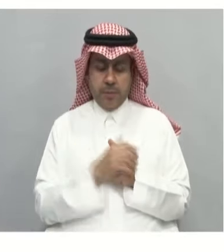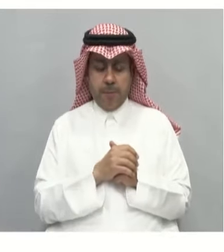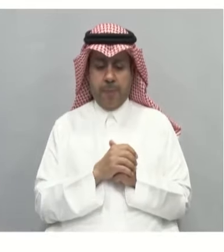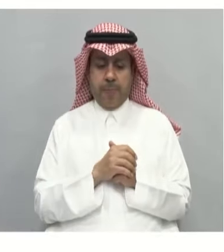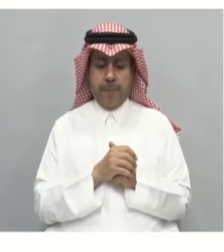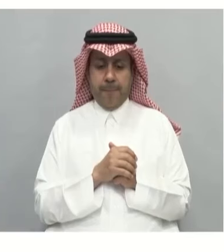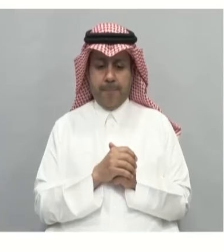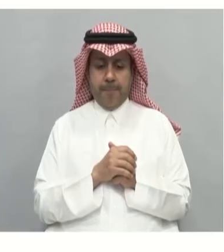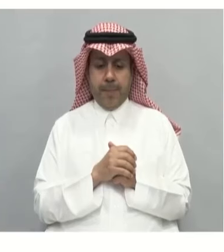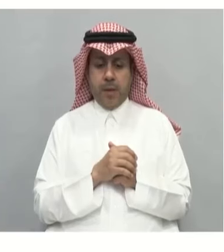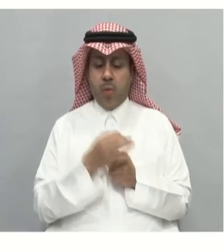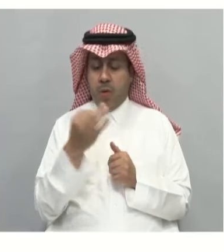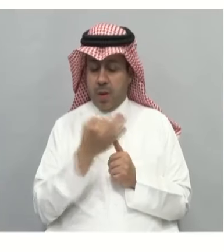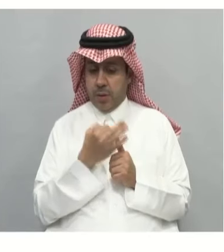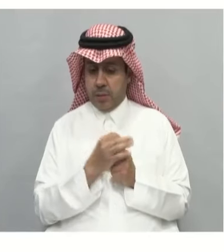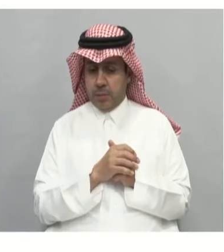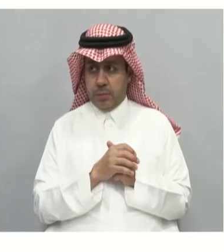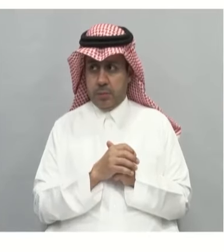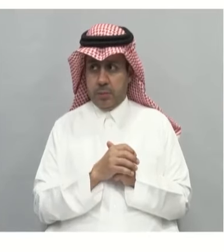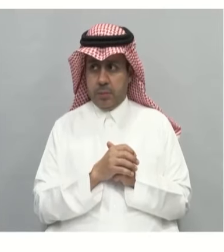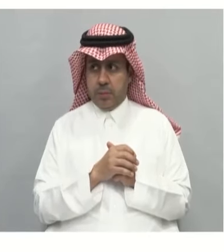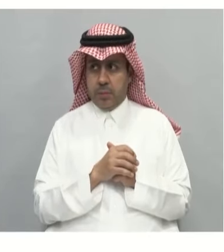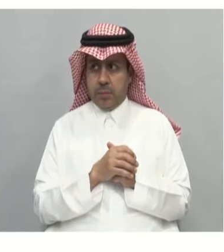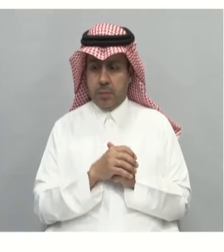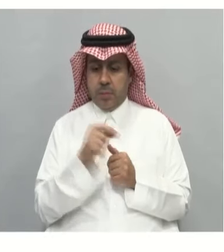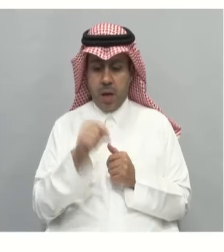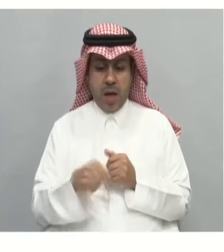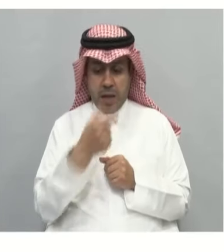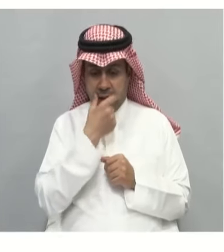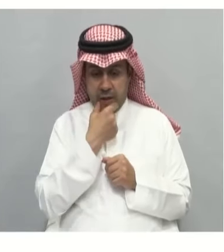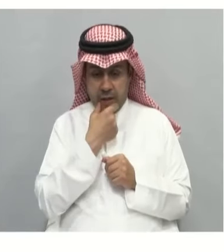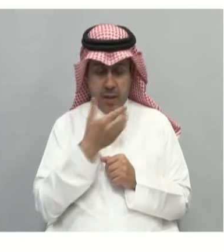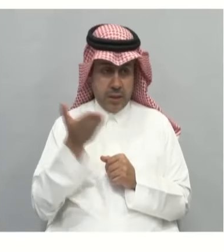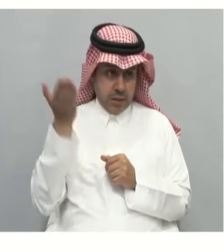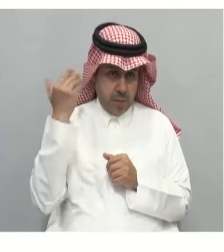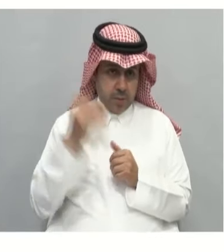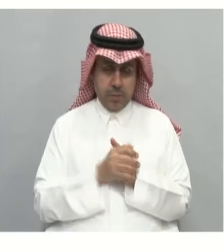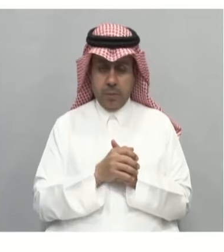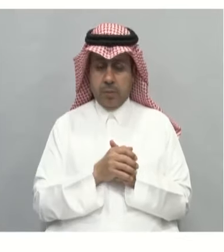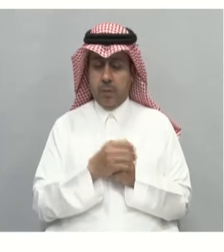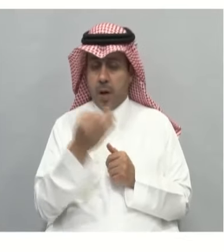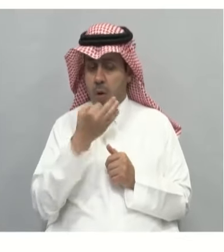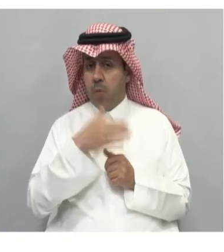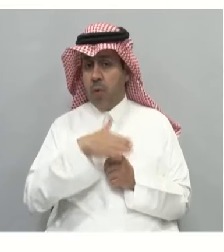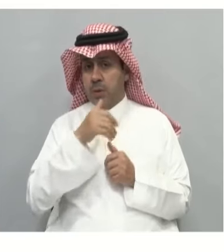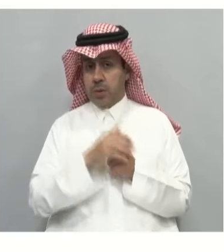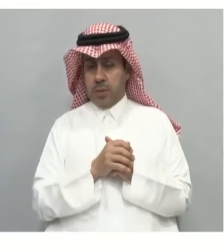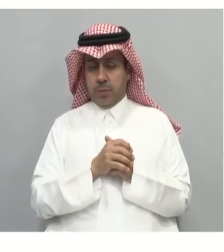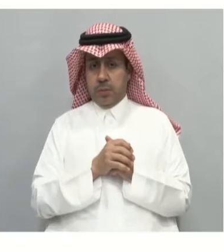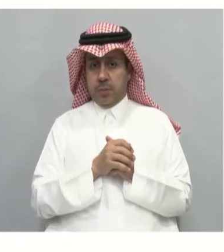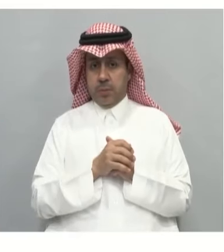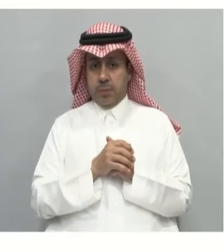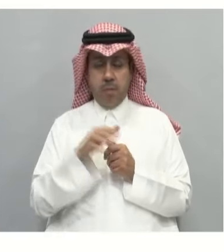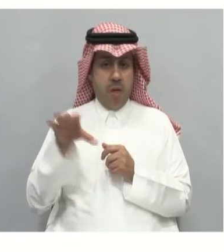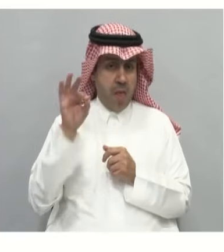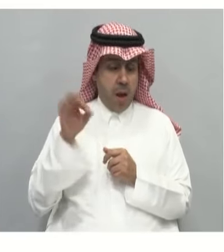السابع وذكرت في الحديث السابق قوله عليه الصلاه والسلام